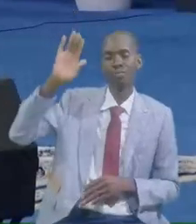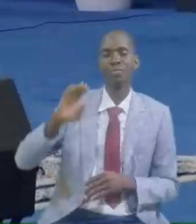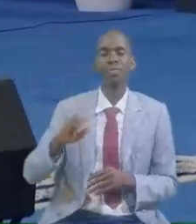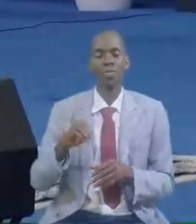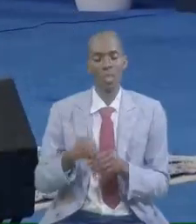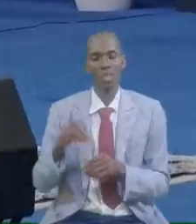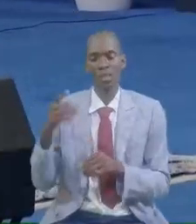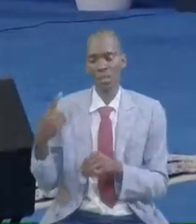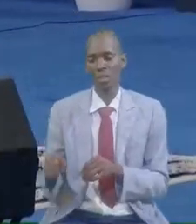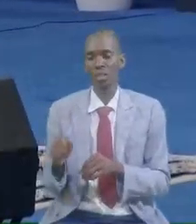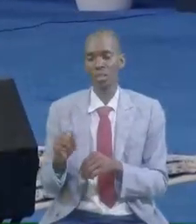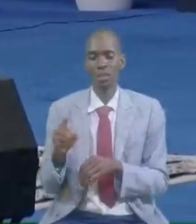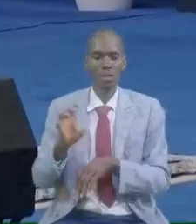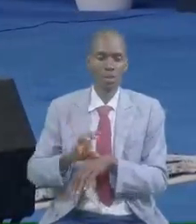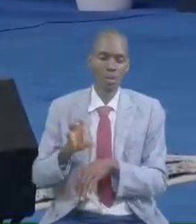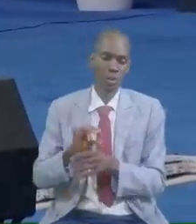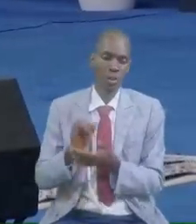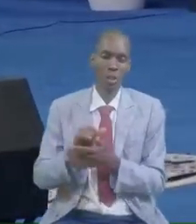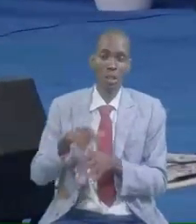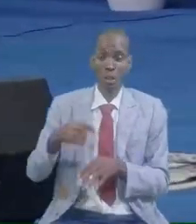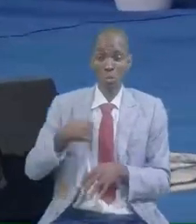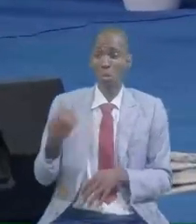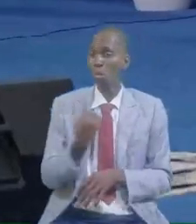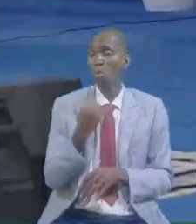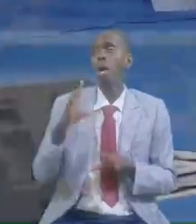J'ai ma religion,